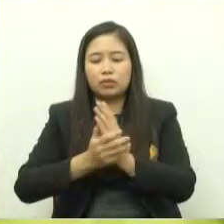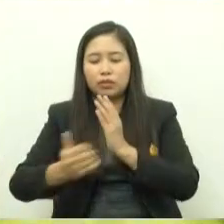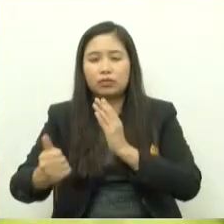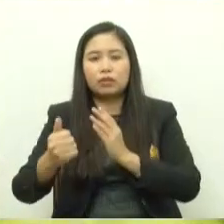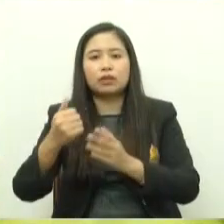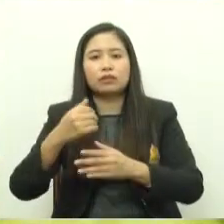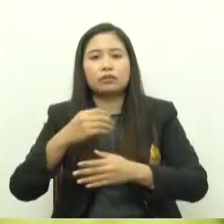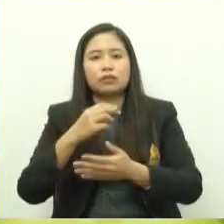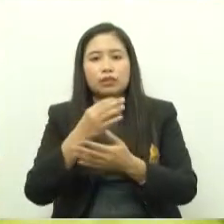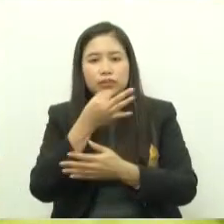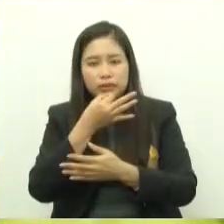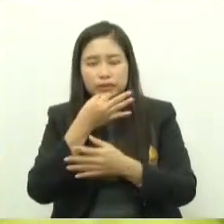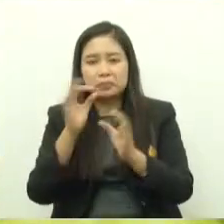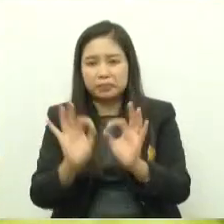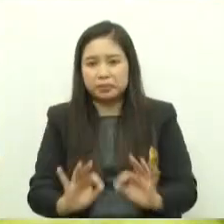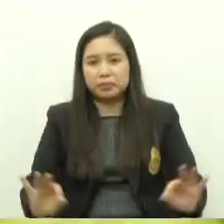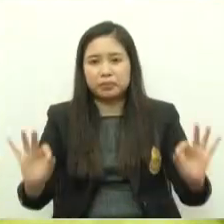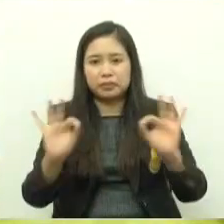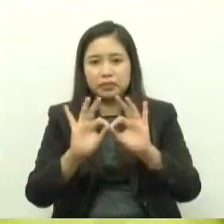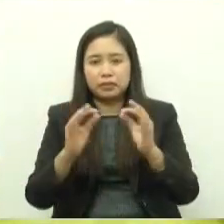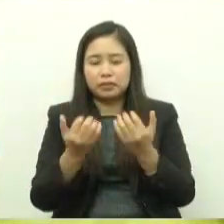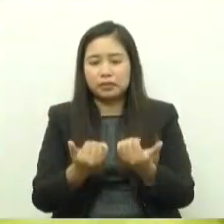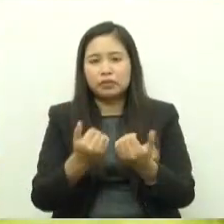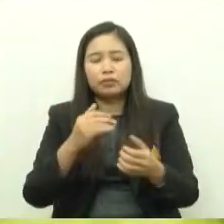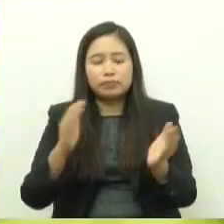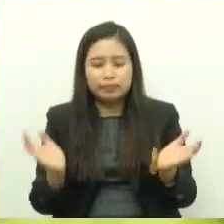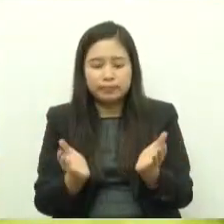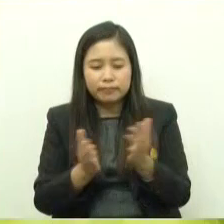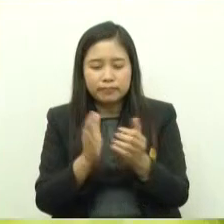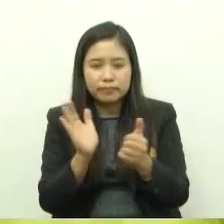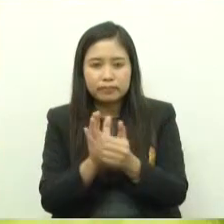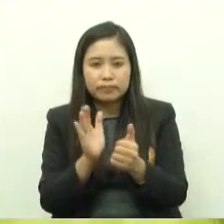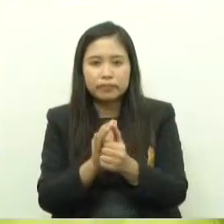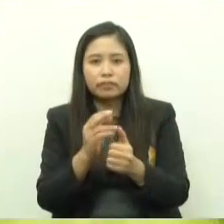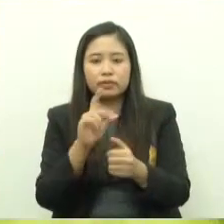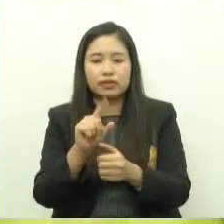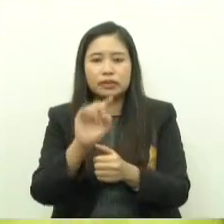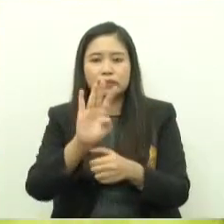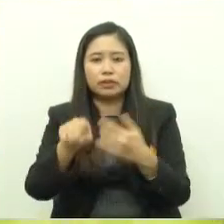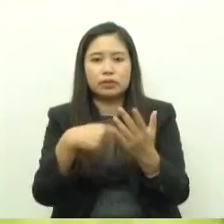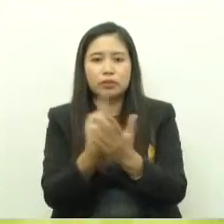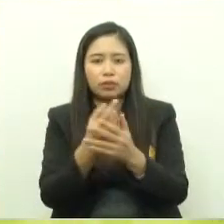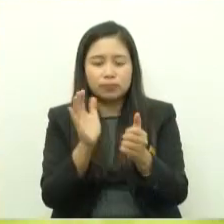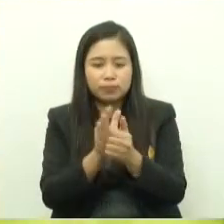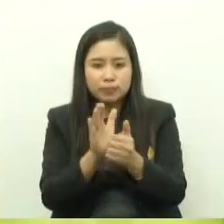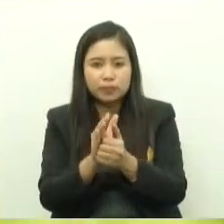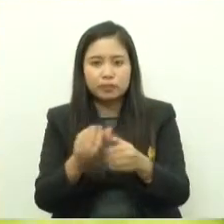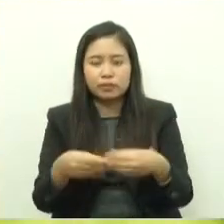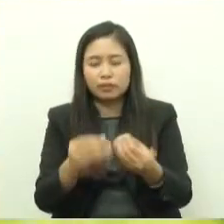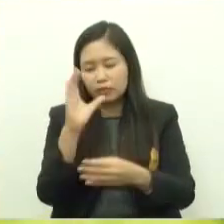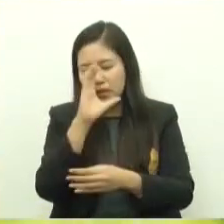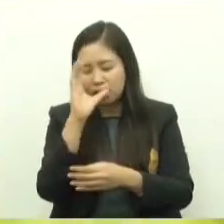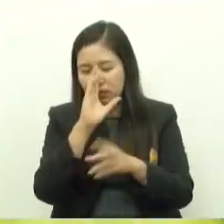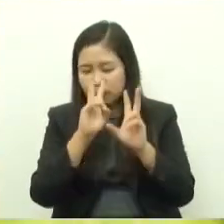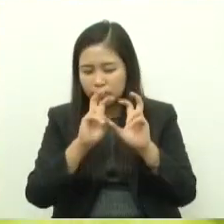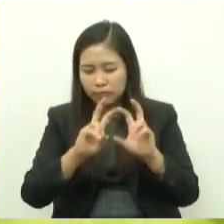แล้วก็สำคัญอย่างมากในการที่เราบ่มเพาะพวกเขา 24ชั่วโมงที่เราอยู่ด้วยกันนะคะพยายามพายามที่จะหาศักยภาพที่มีใน